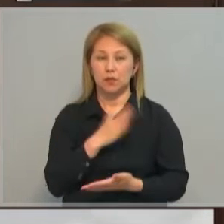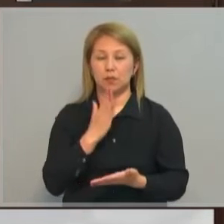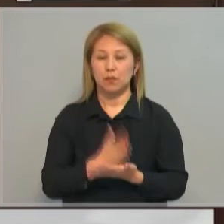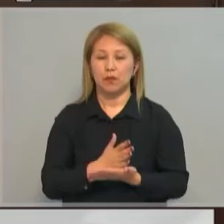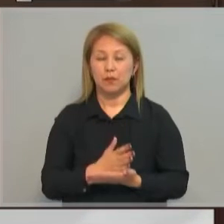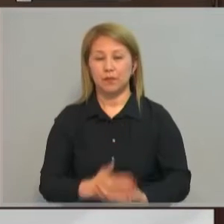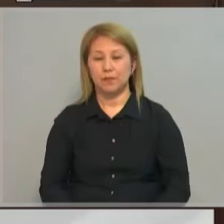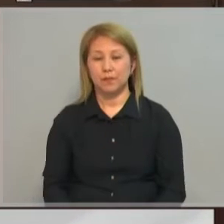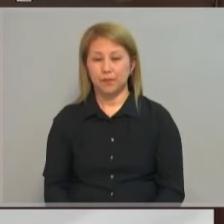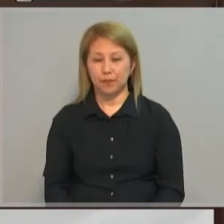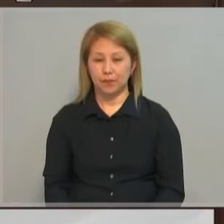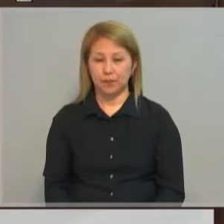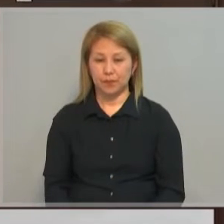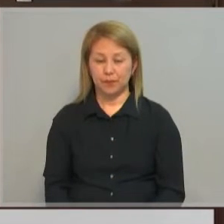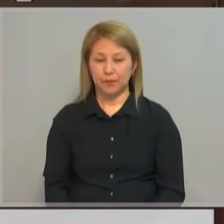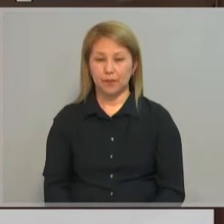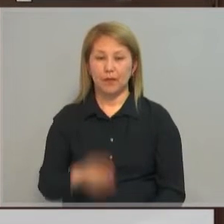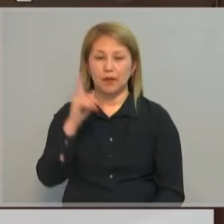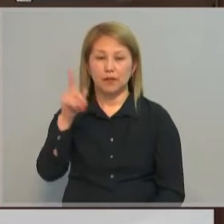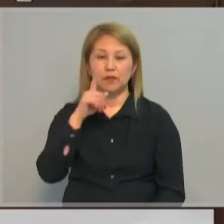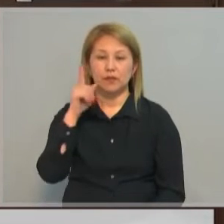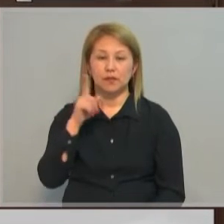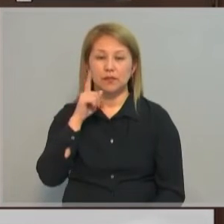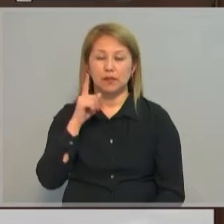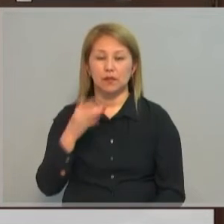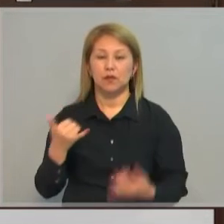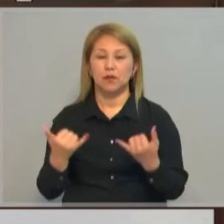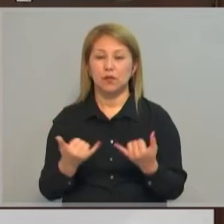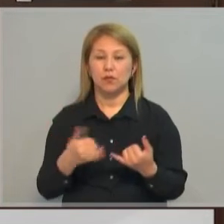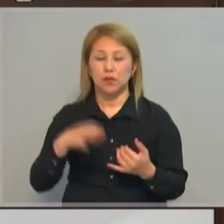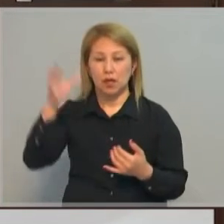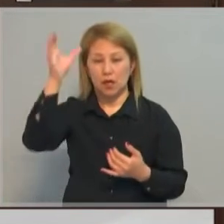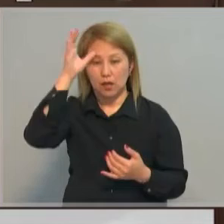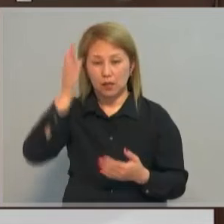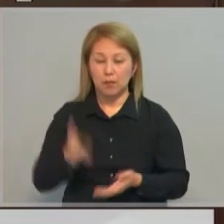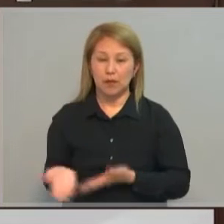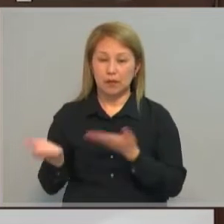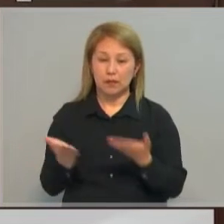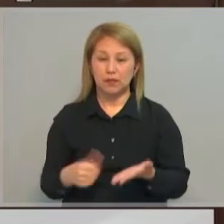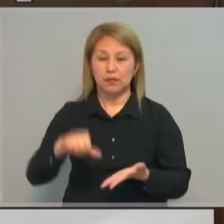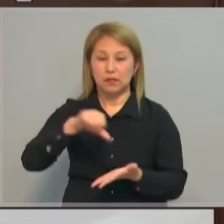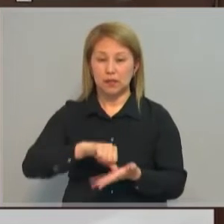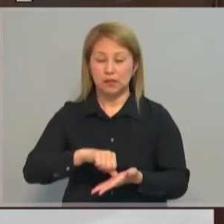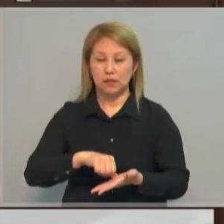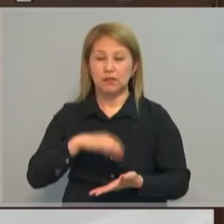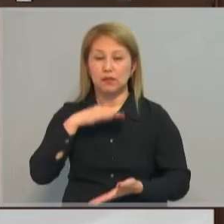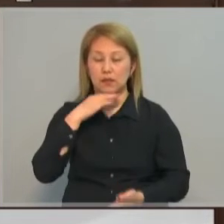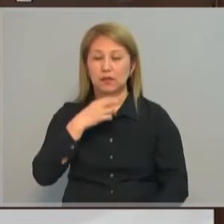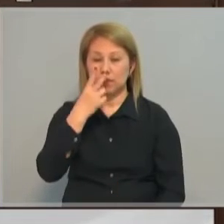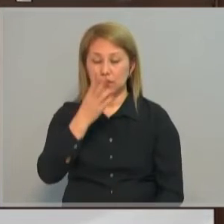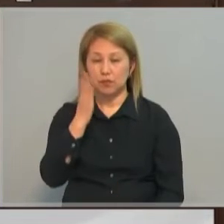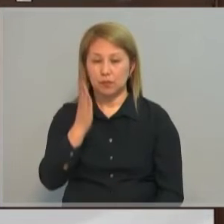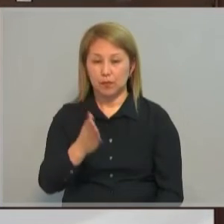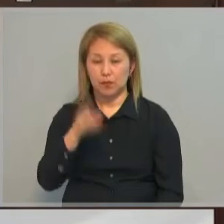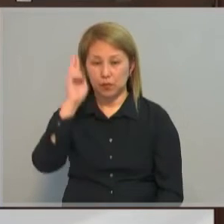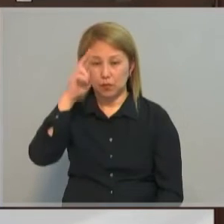жатыр. Сондықтан мен жастар осы ғылымға келсе екен деп. Қазір бет бұрыс бар,